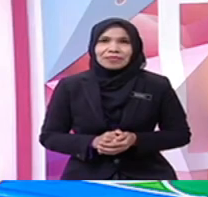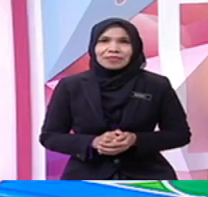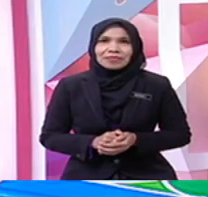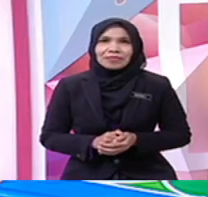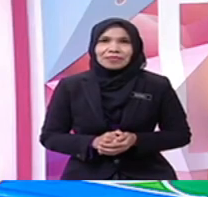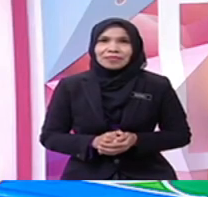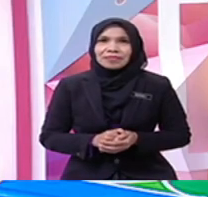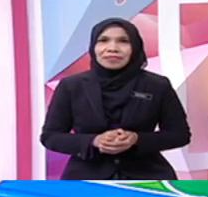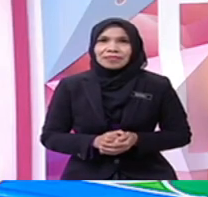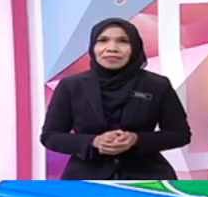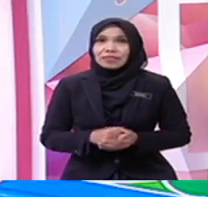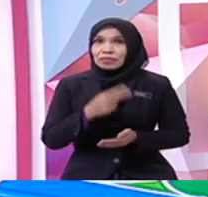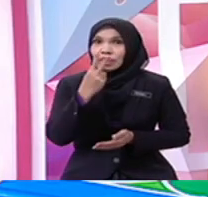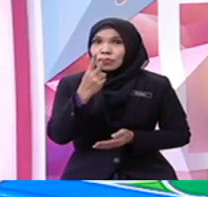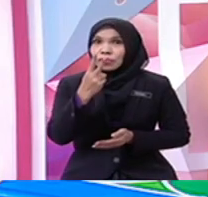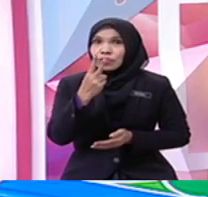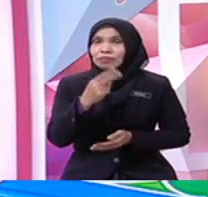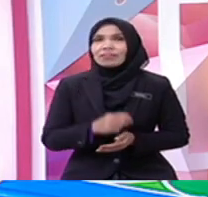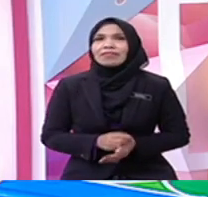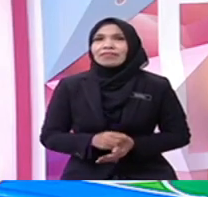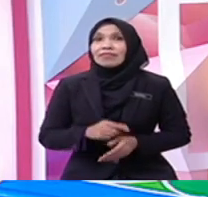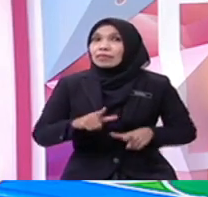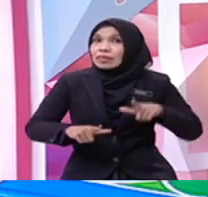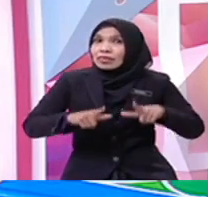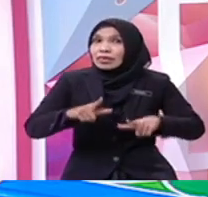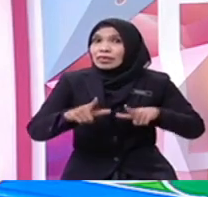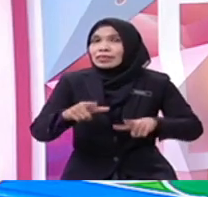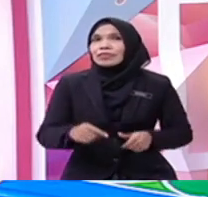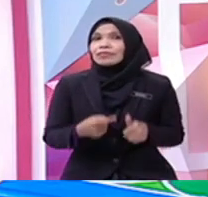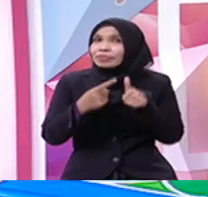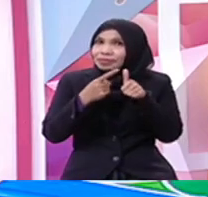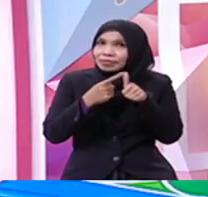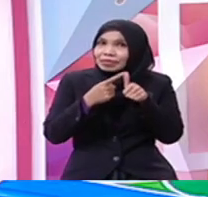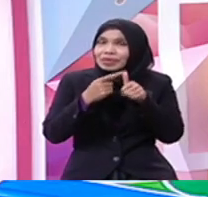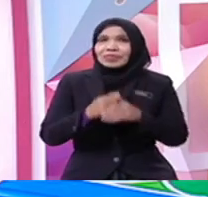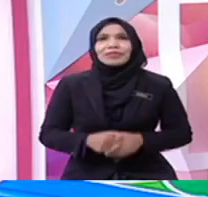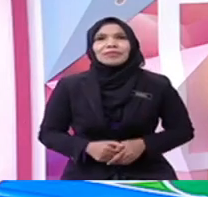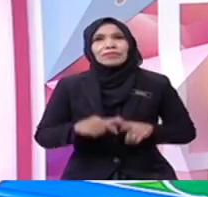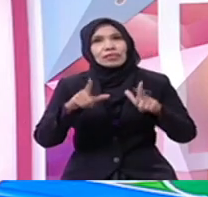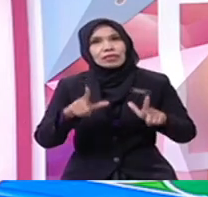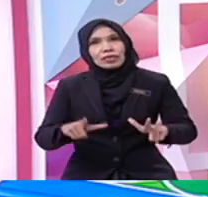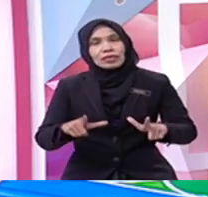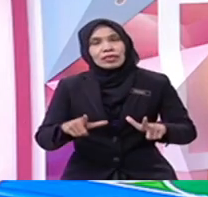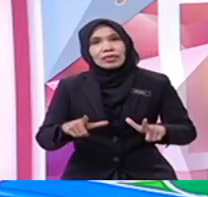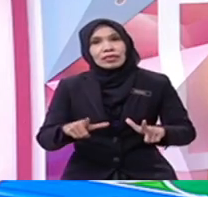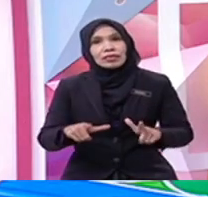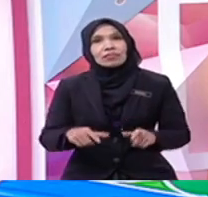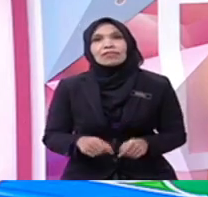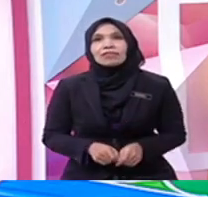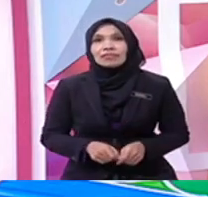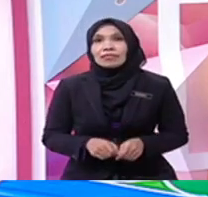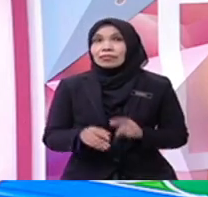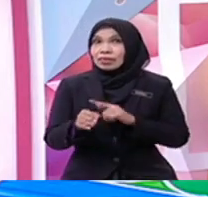kita akan tengok duduk step-by-step boleh hilangkah yang pertama Letakkan tangan di sebelah Sisi Uh